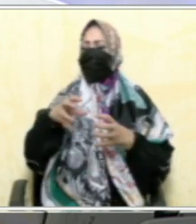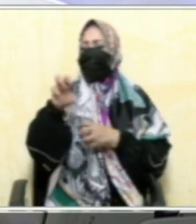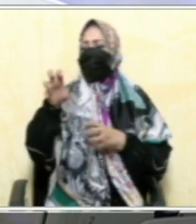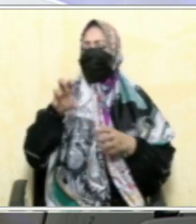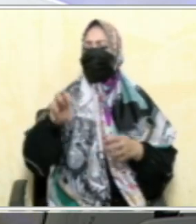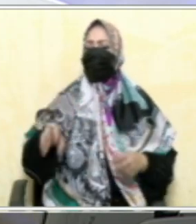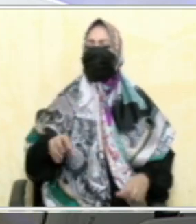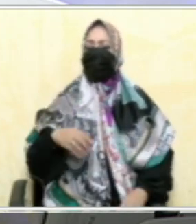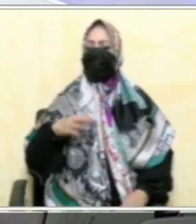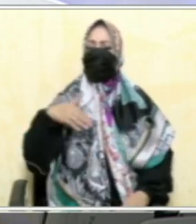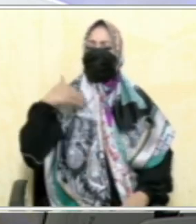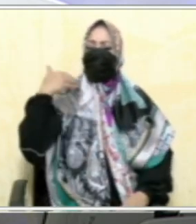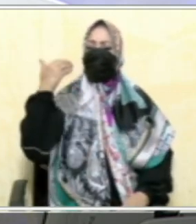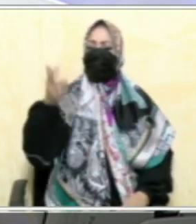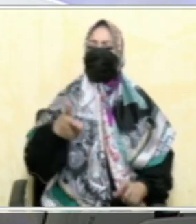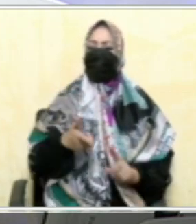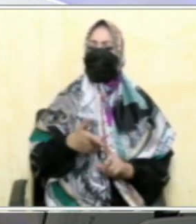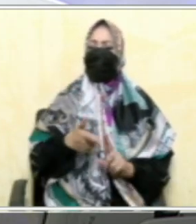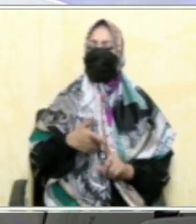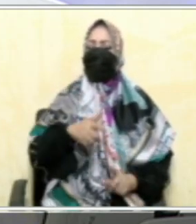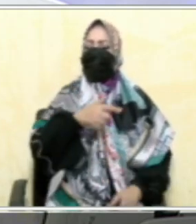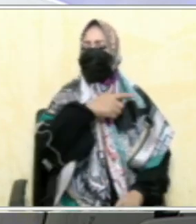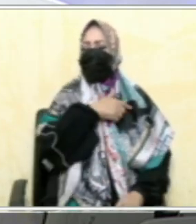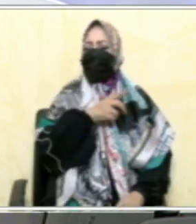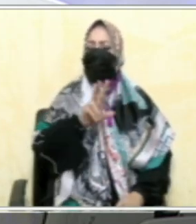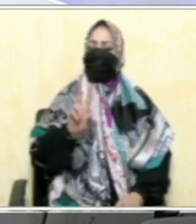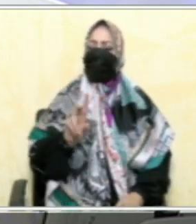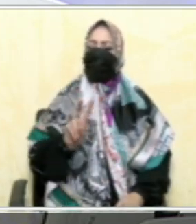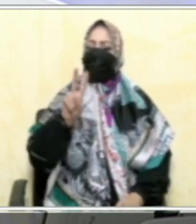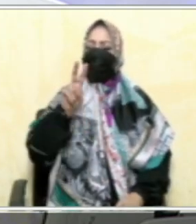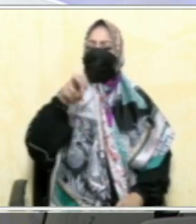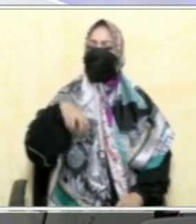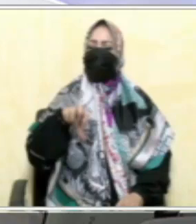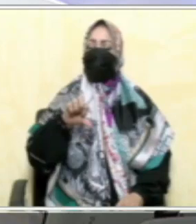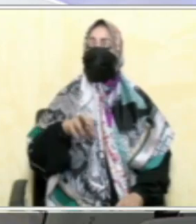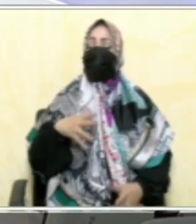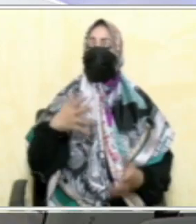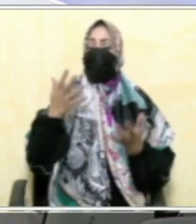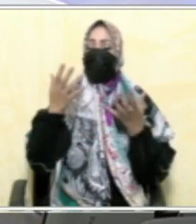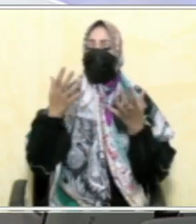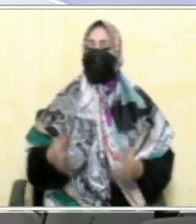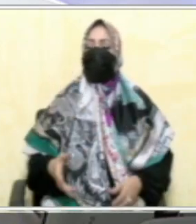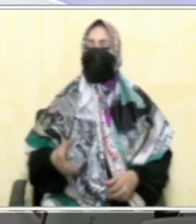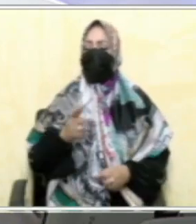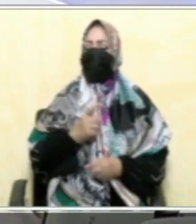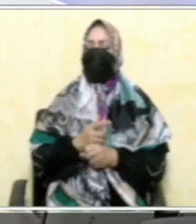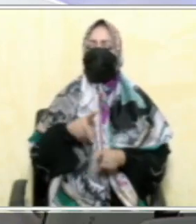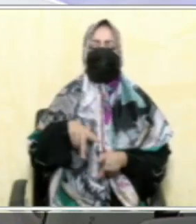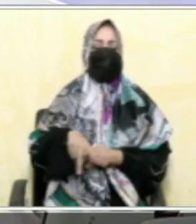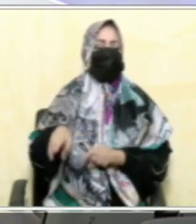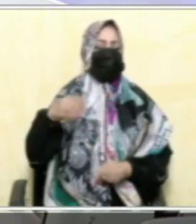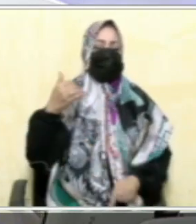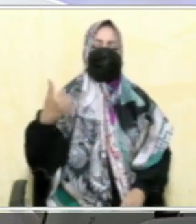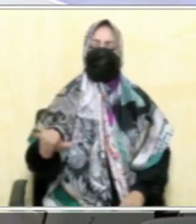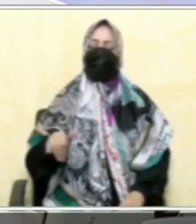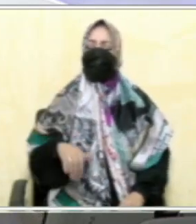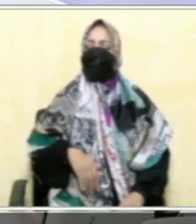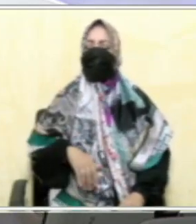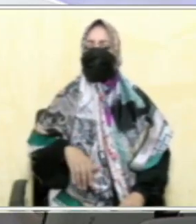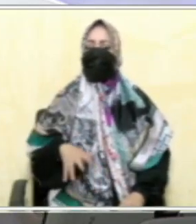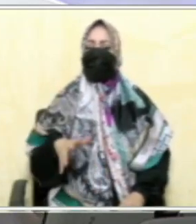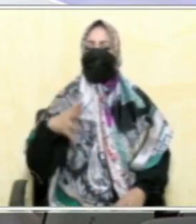المدرسين، وهكذا يزحزح ويزحزح حتى يتخرج فاشلا ضعيفا